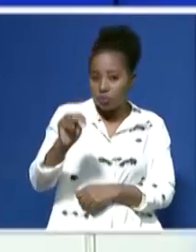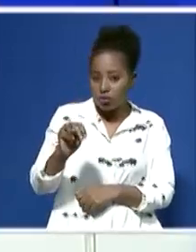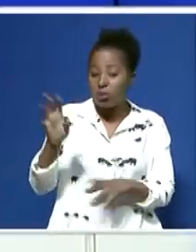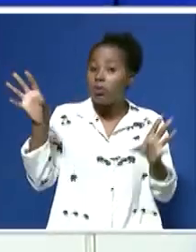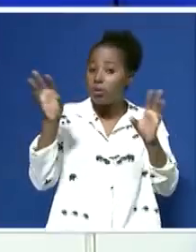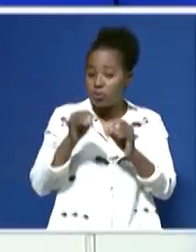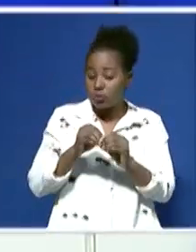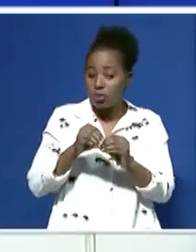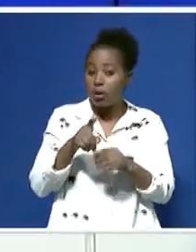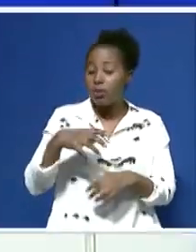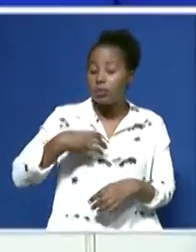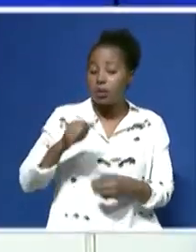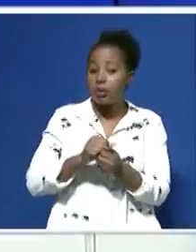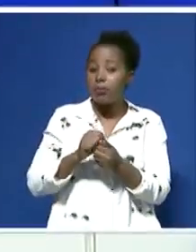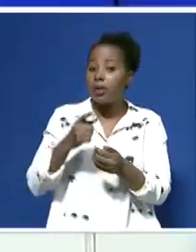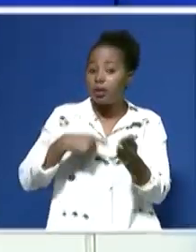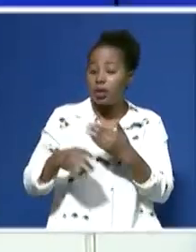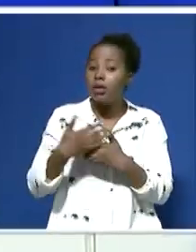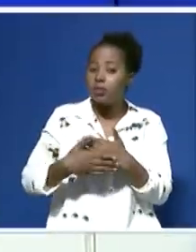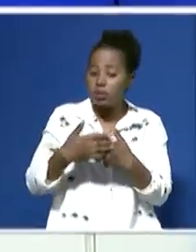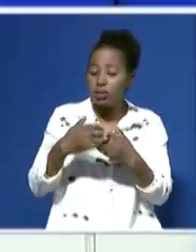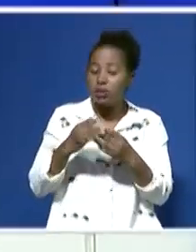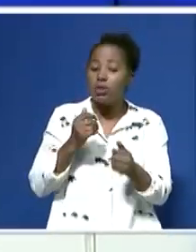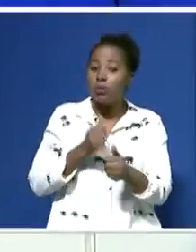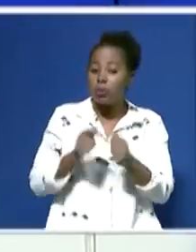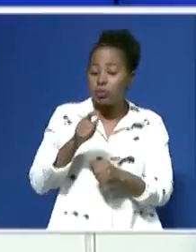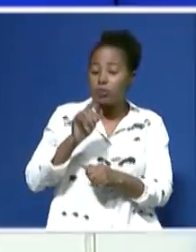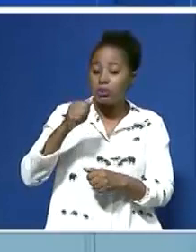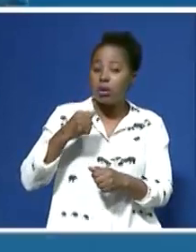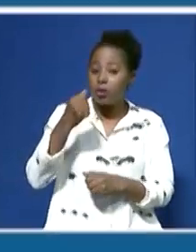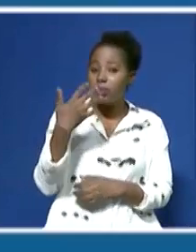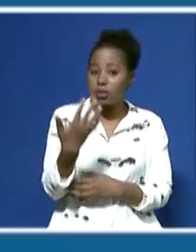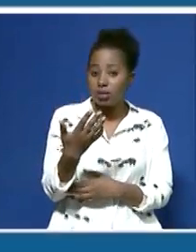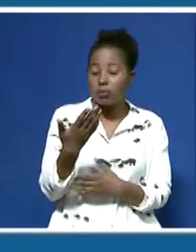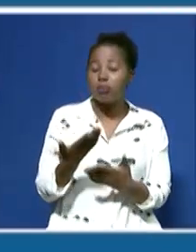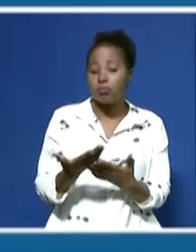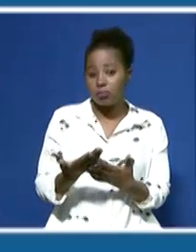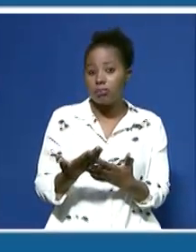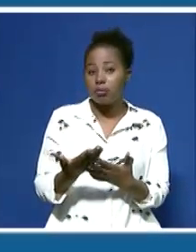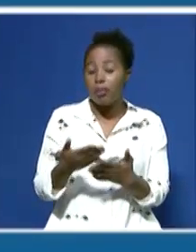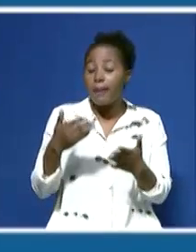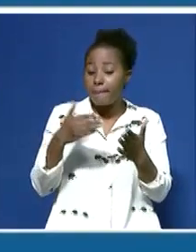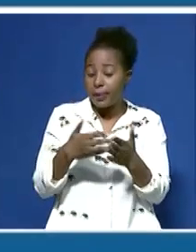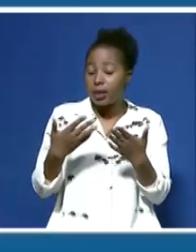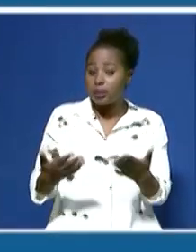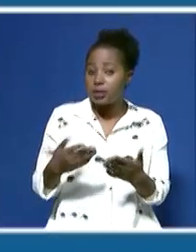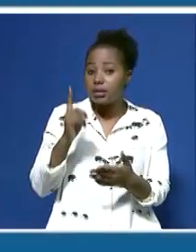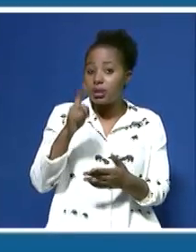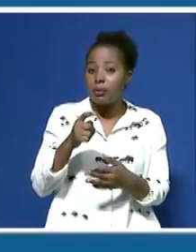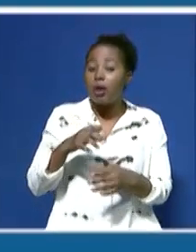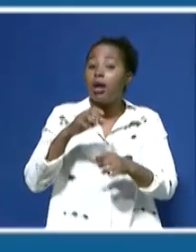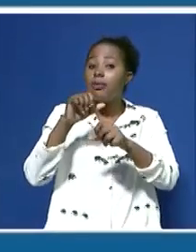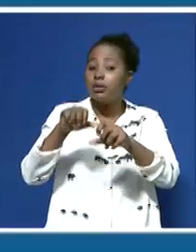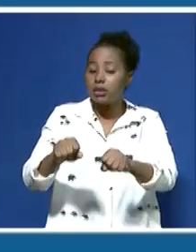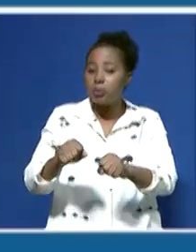Kwa ujumla, wizara hii ya mambo ya ndani ya nchi katika uongozi huu wa awamu ya tano hasa sasa, hadi sasa itakuwa